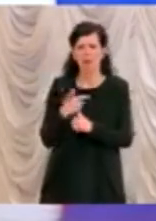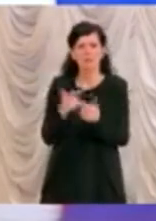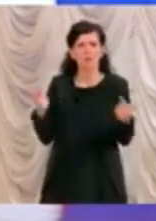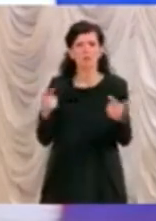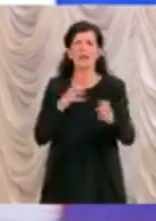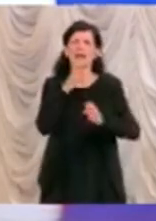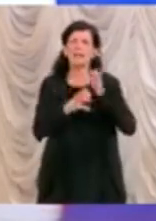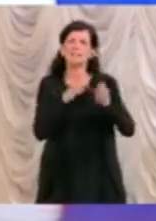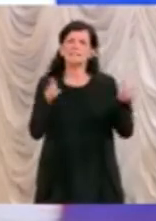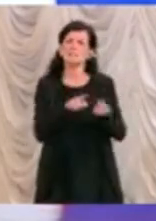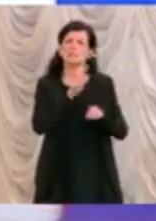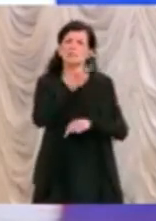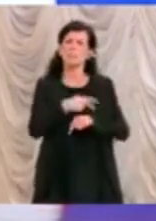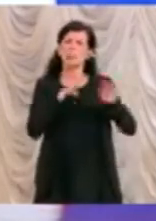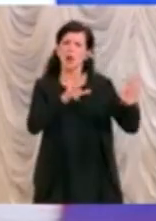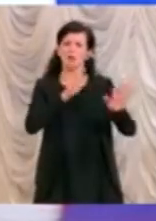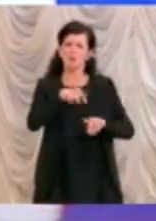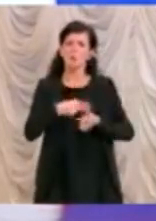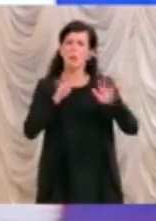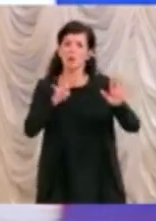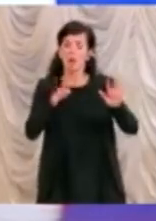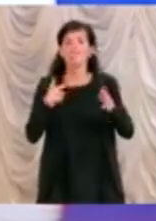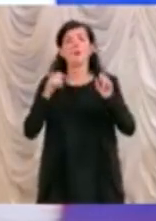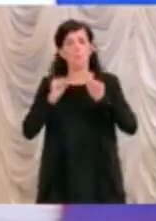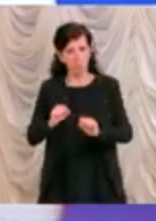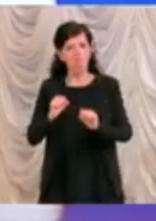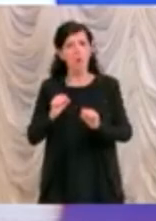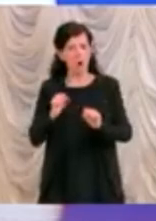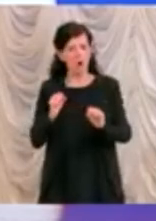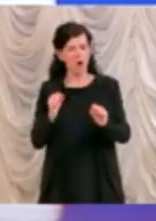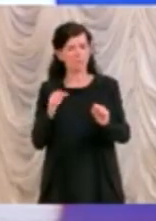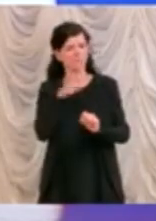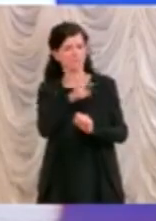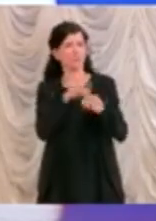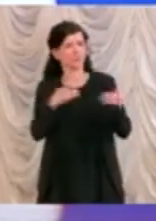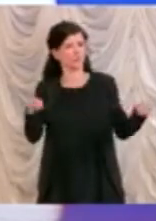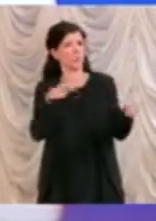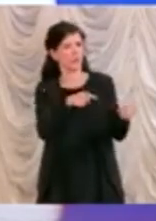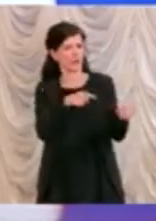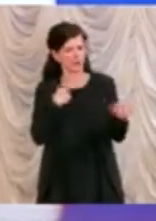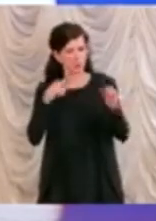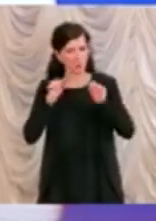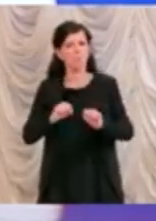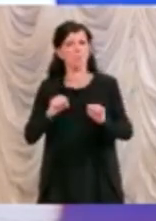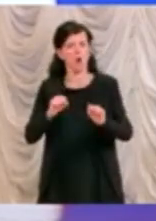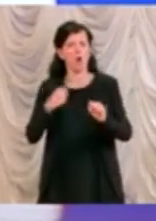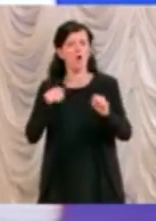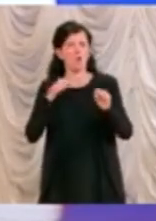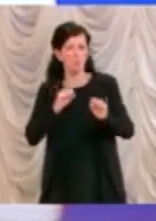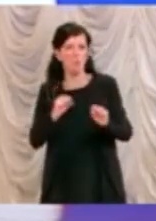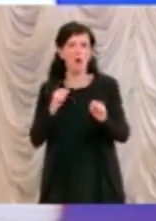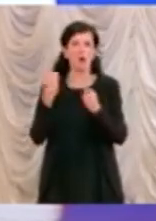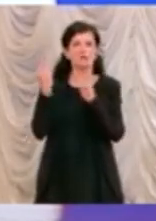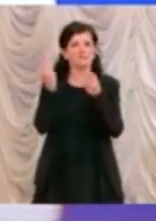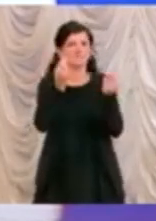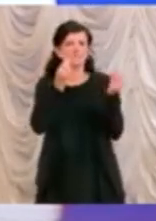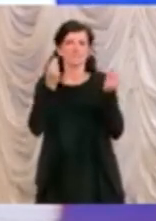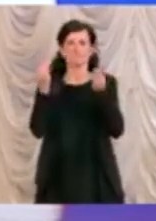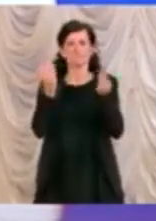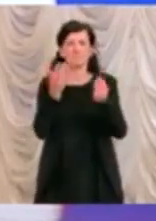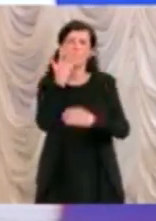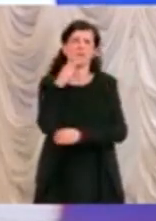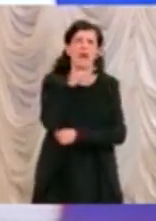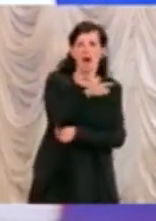2009 potevamo ragionare di altri strumenti avremmo potuto stare lì a sofisticate e mi piace questo mi